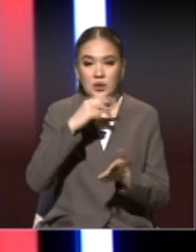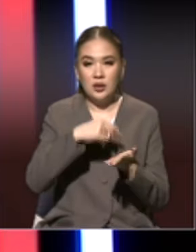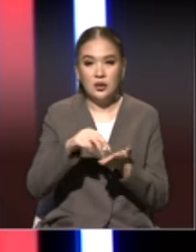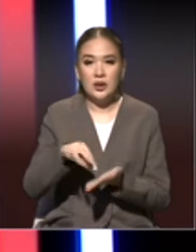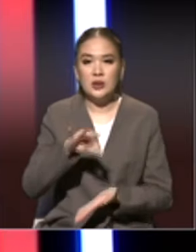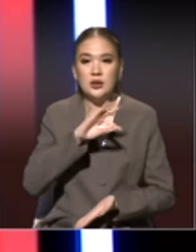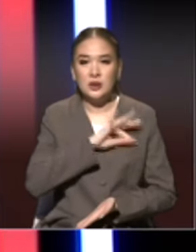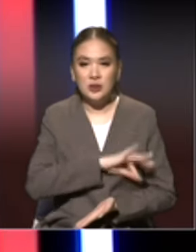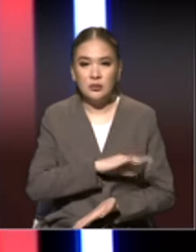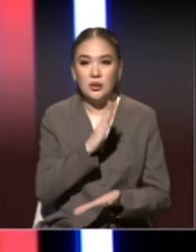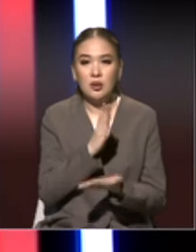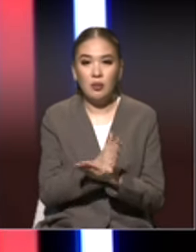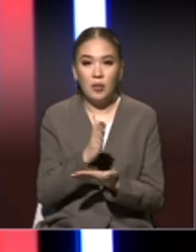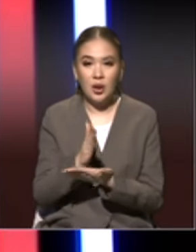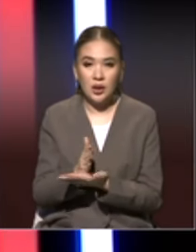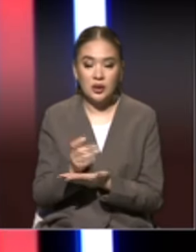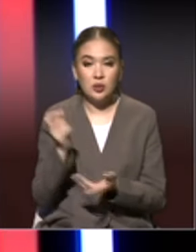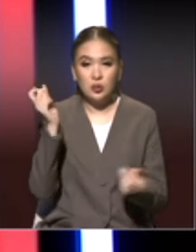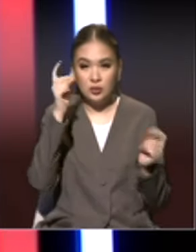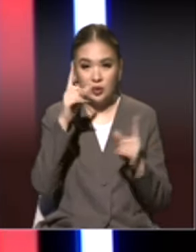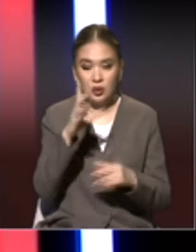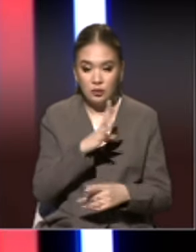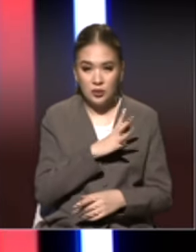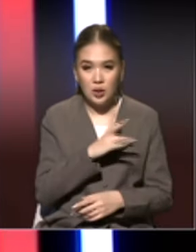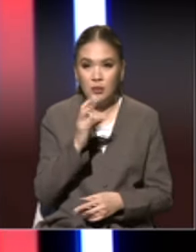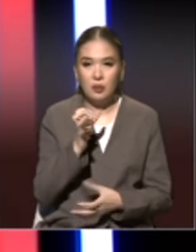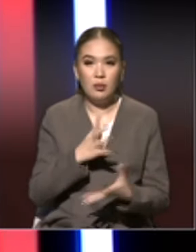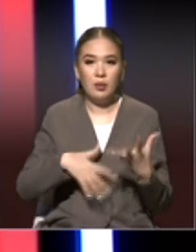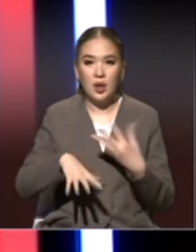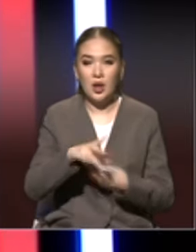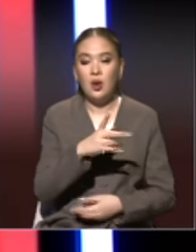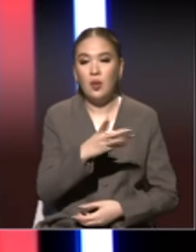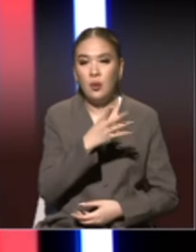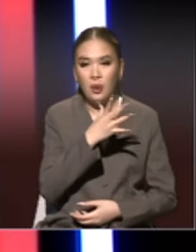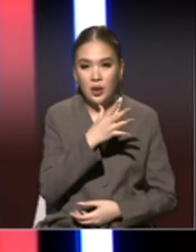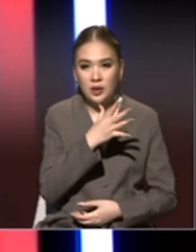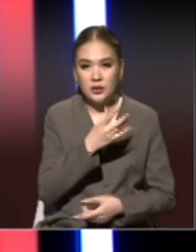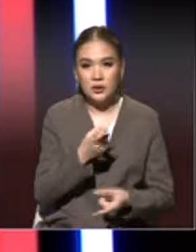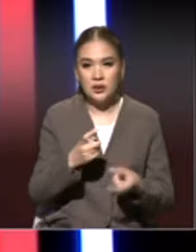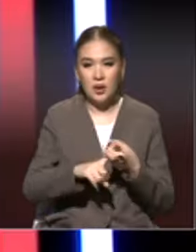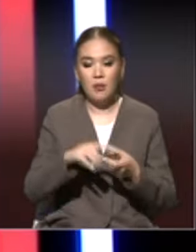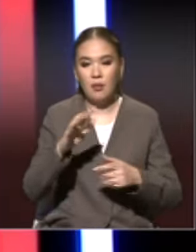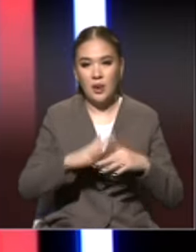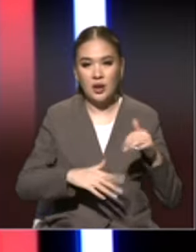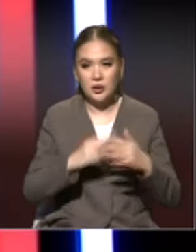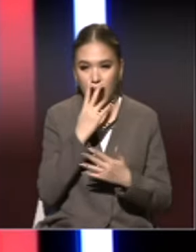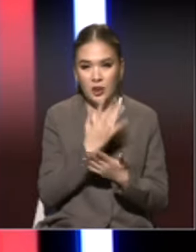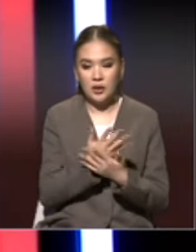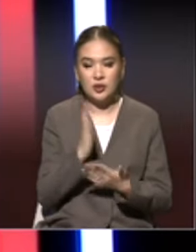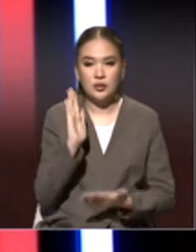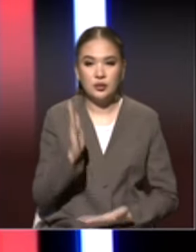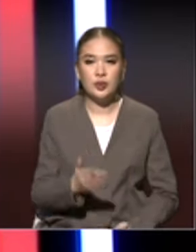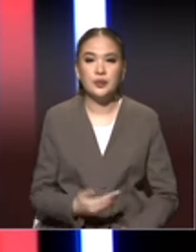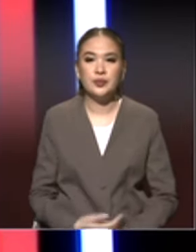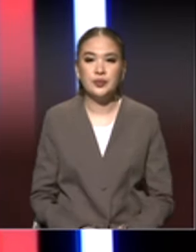тиімді тұстар бар екенін ескертіп отырыңыз, бірақ бәрін уақытпен практика көрсетеді. Эфир түзігін